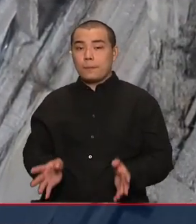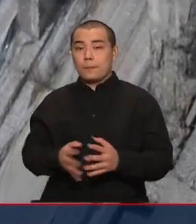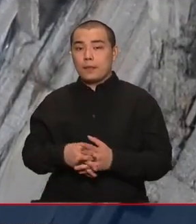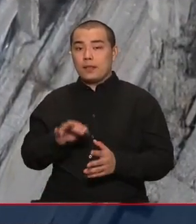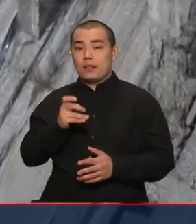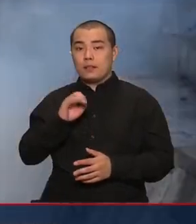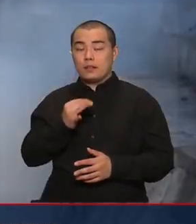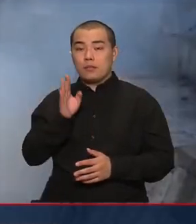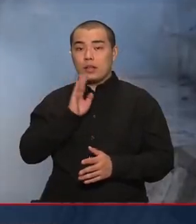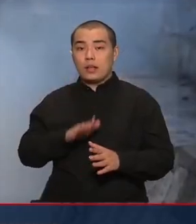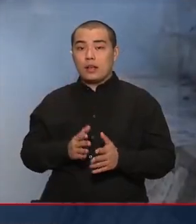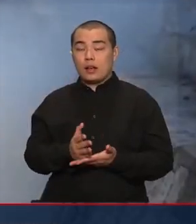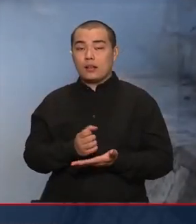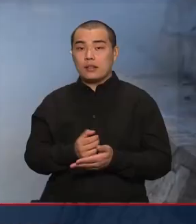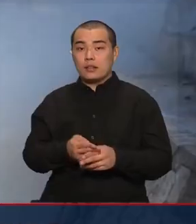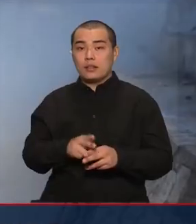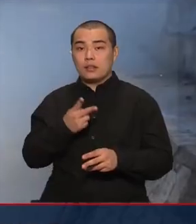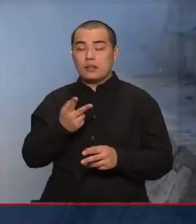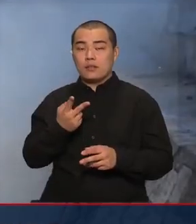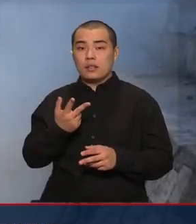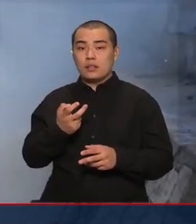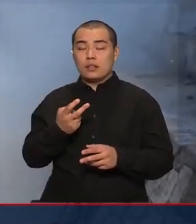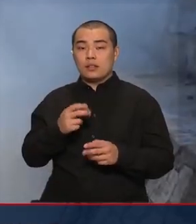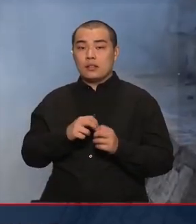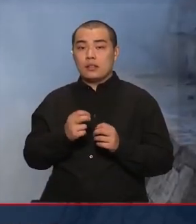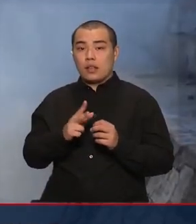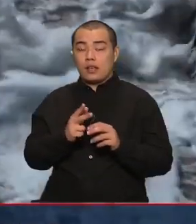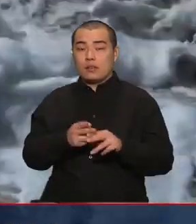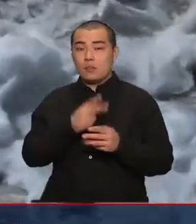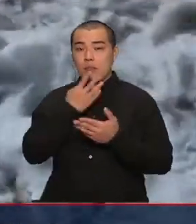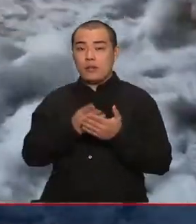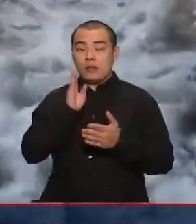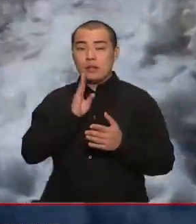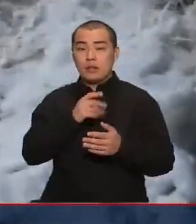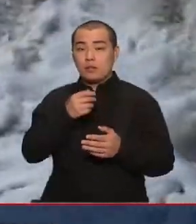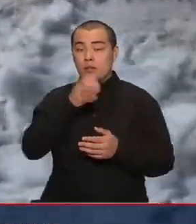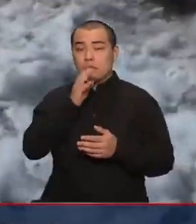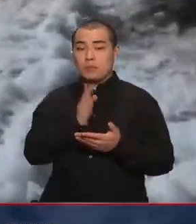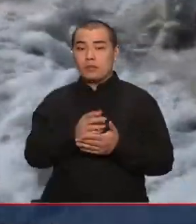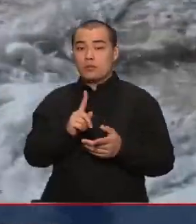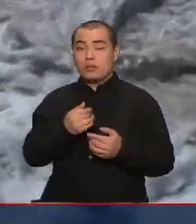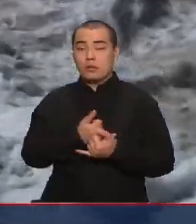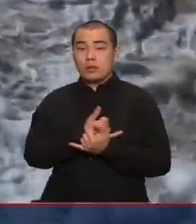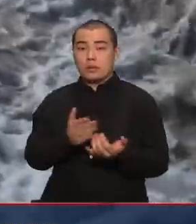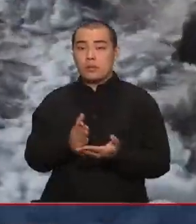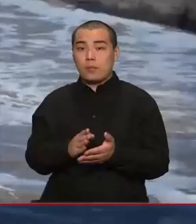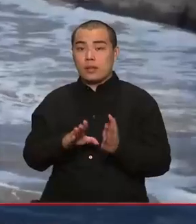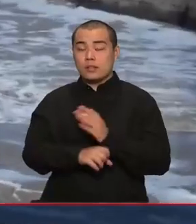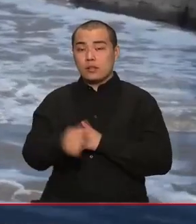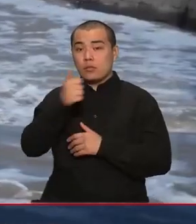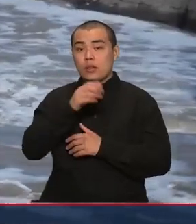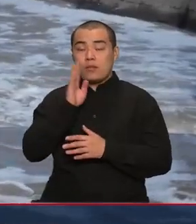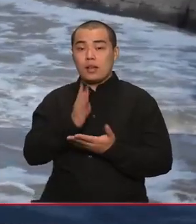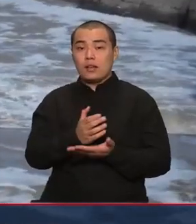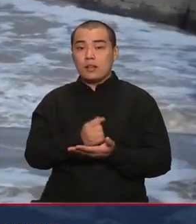Кингирского водохранилища 319 миллионов кубометров. Оно обеспечивает питьевой водой Жезказган и Сатпаев. Последние годы запасы воды в